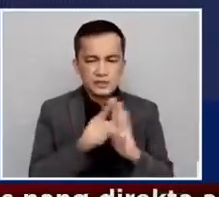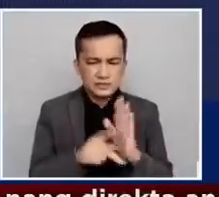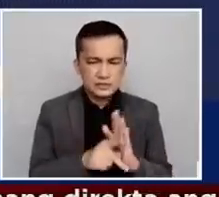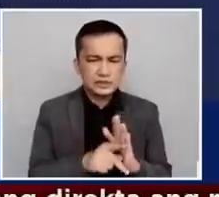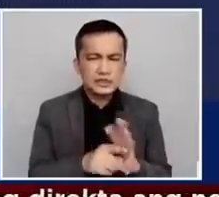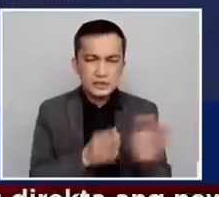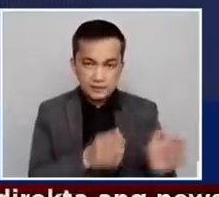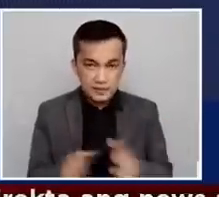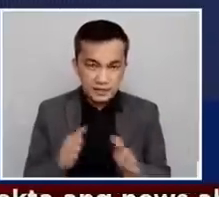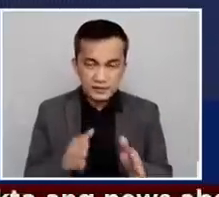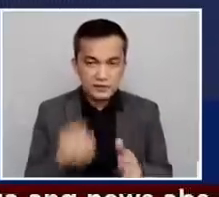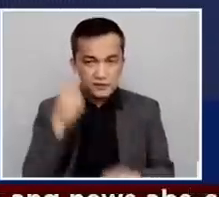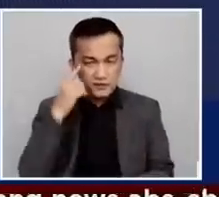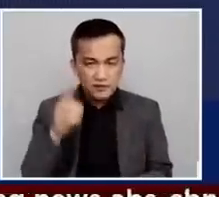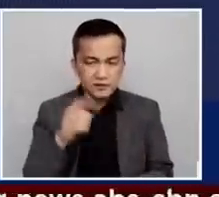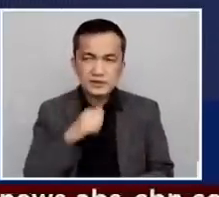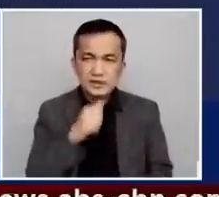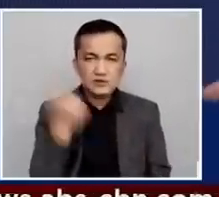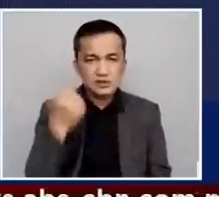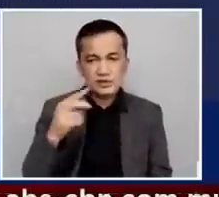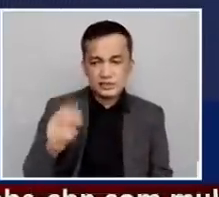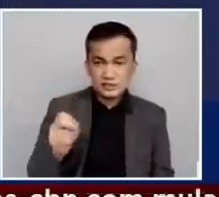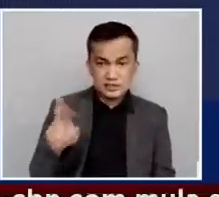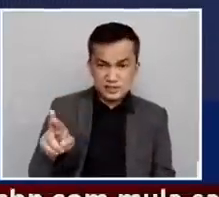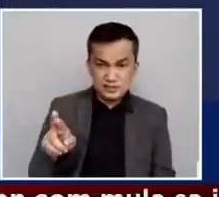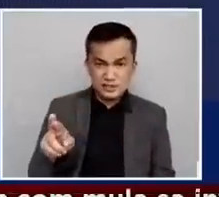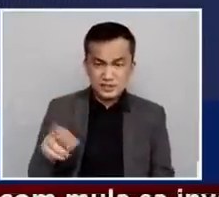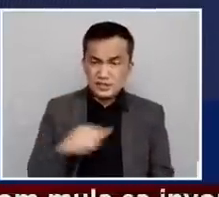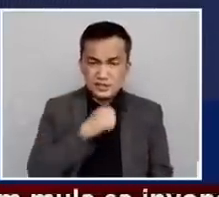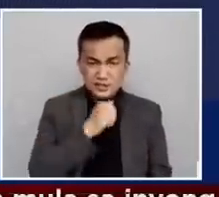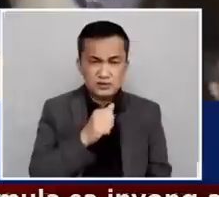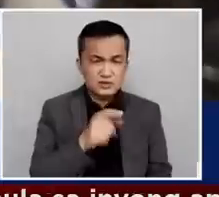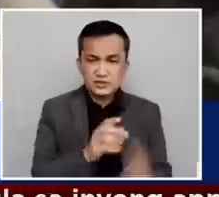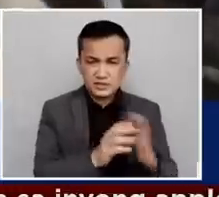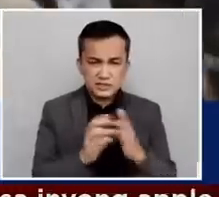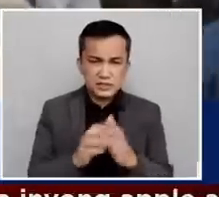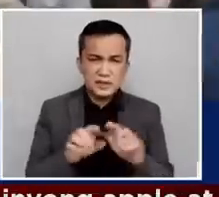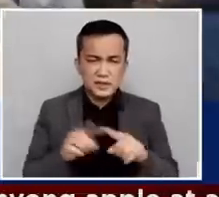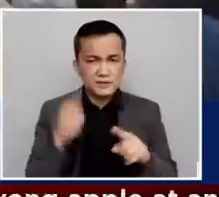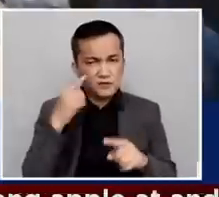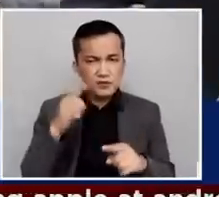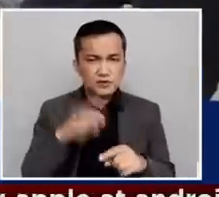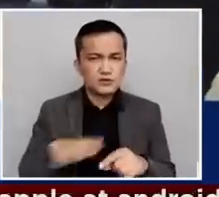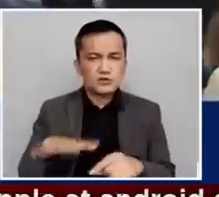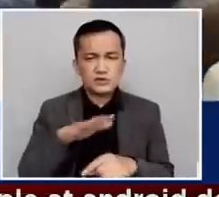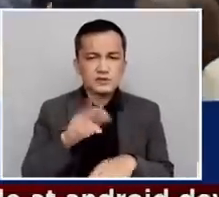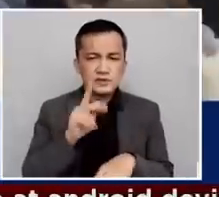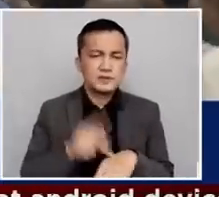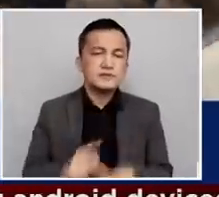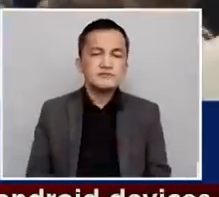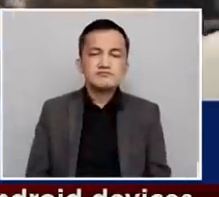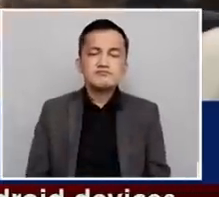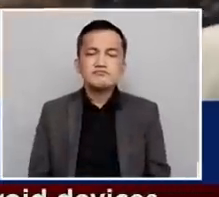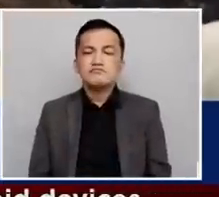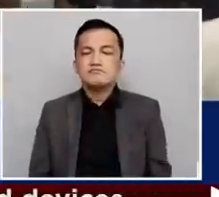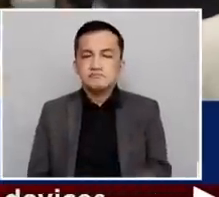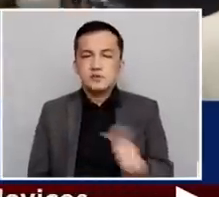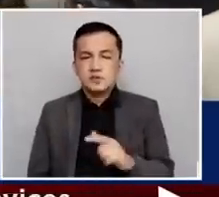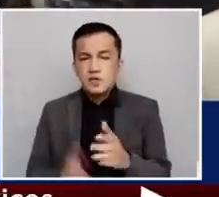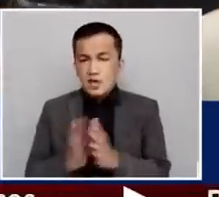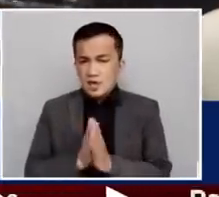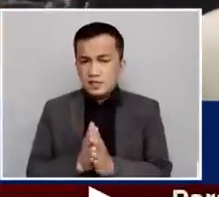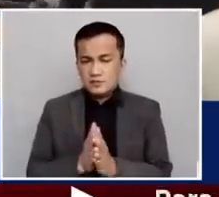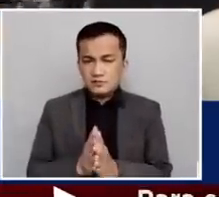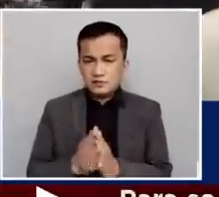for not only NCR, not only for urban areas, for the entire country. Samantala, humingi naman ng patuloy na suporta